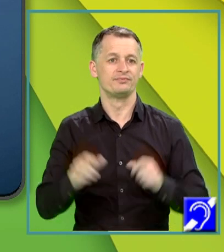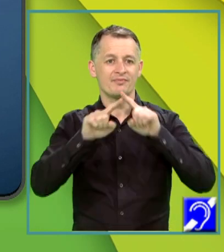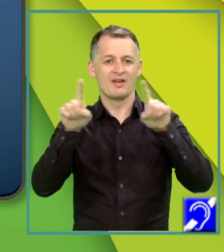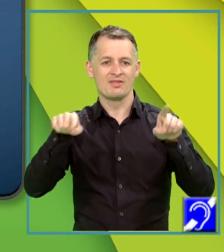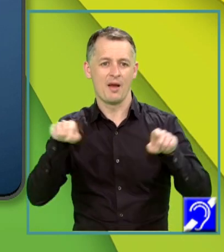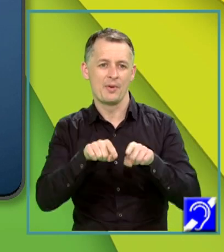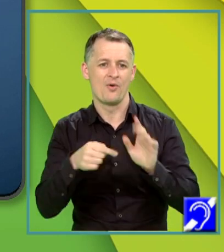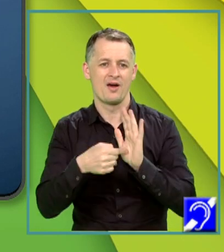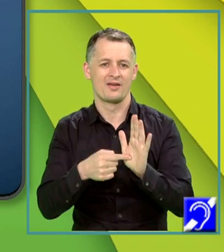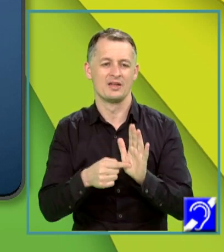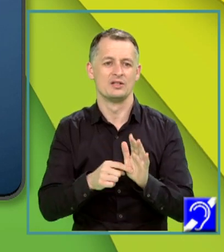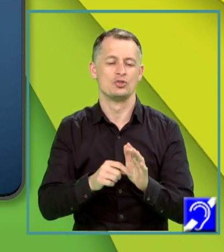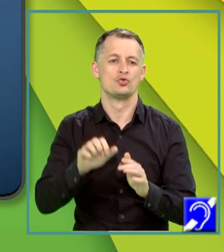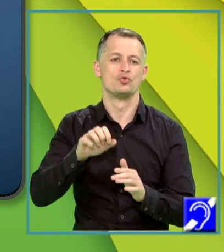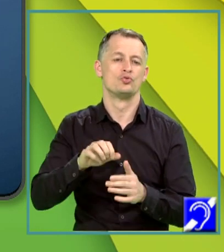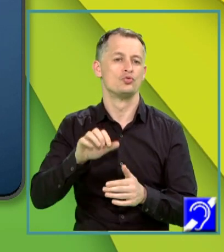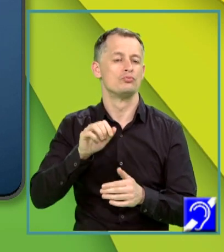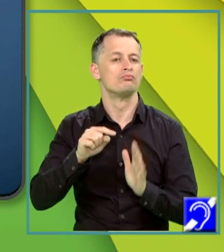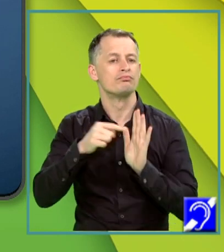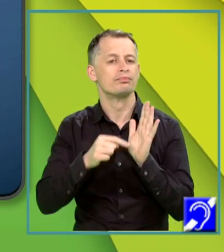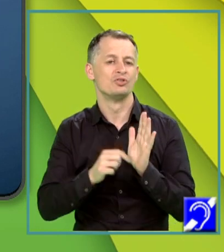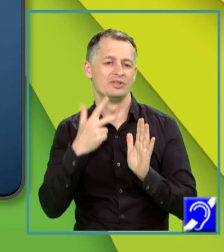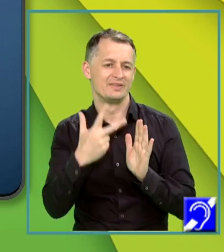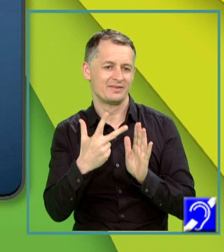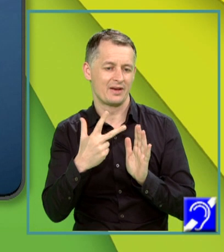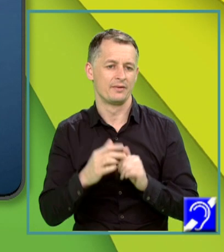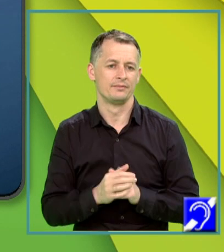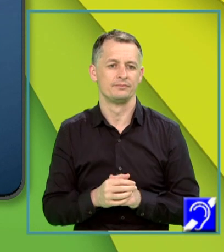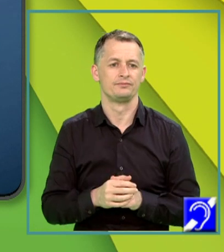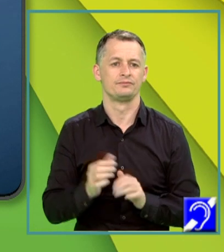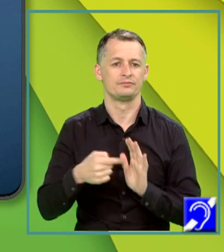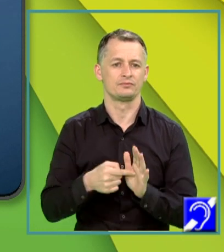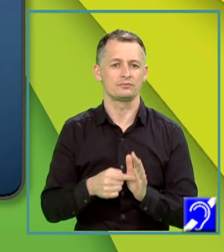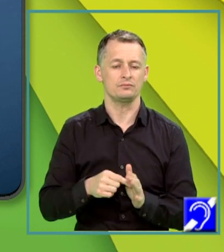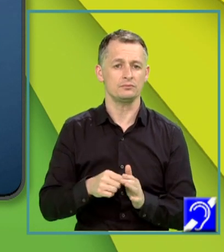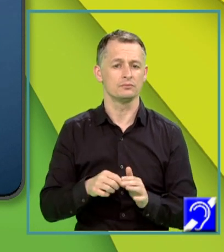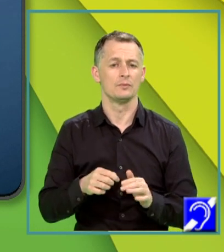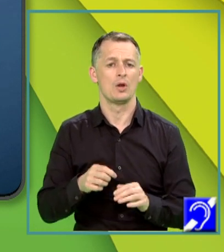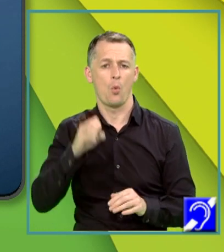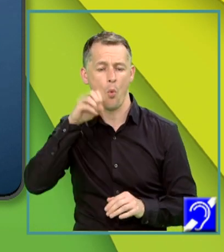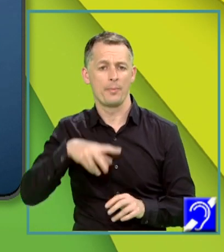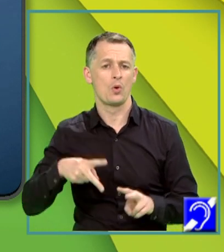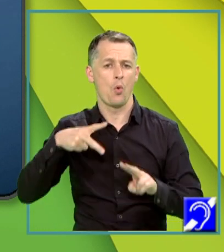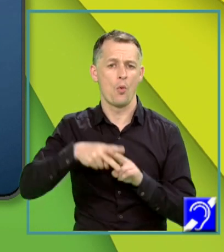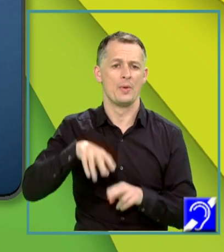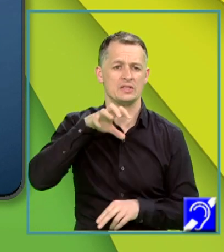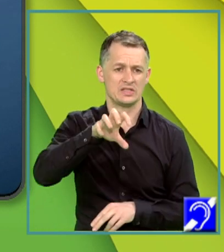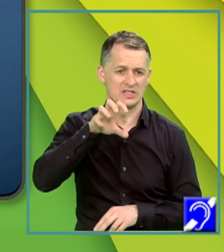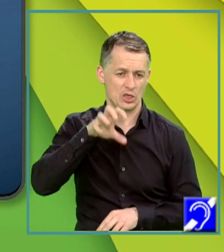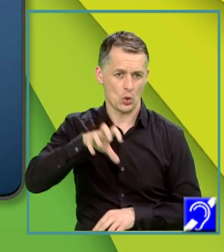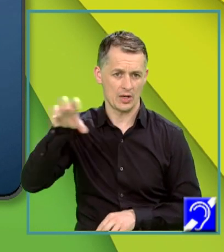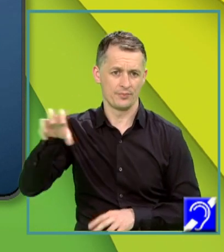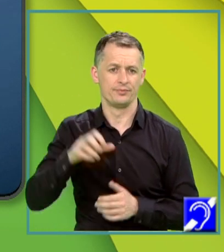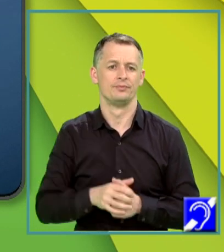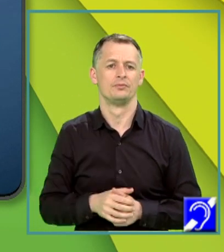subiectul trei HDS și prezintă structura populației ocupate pe sectoare în câteva state europene în anul 2009